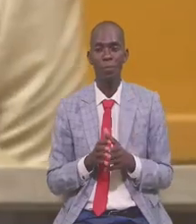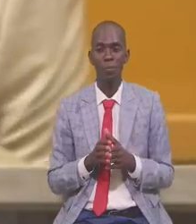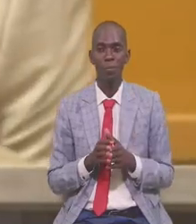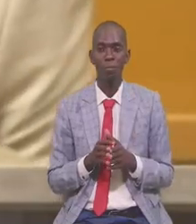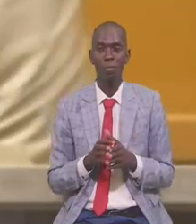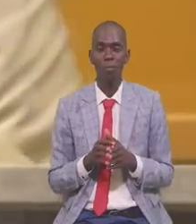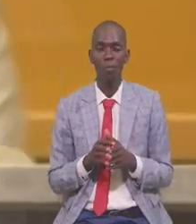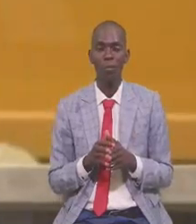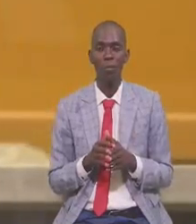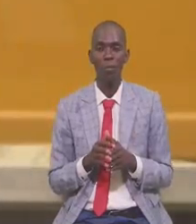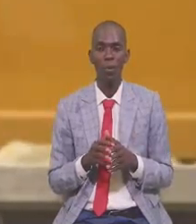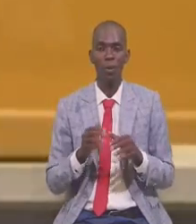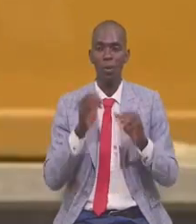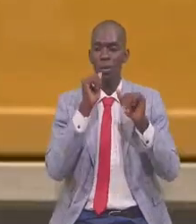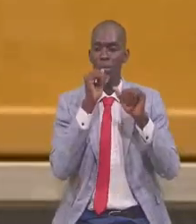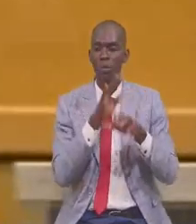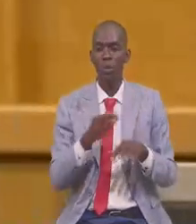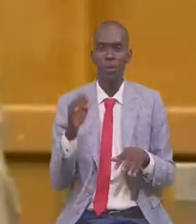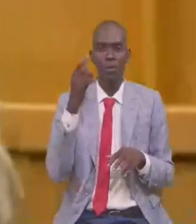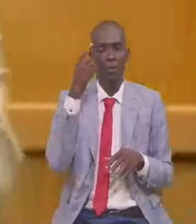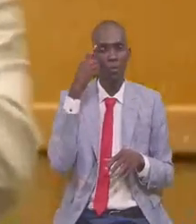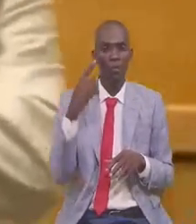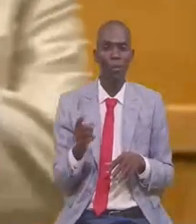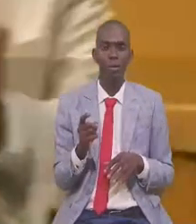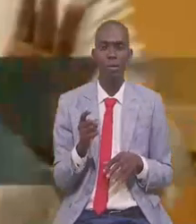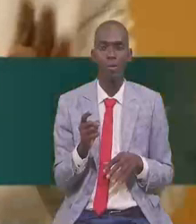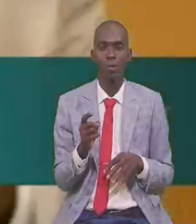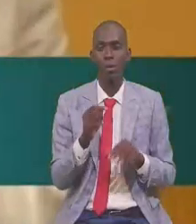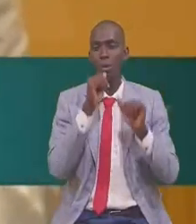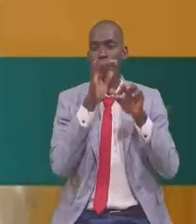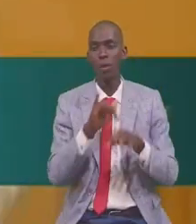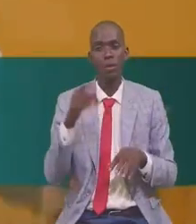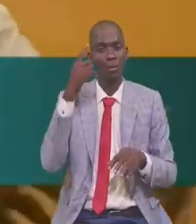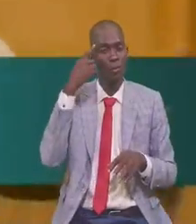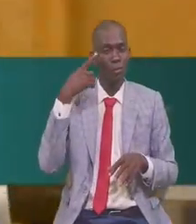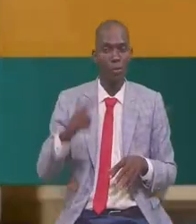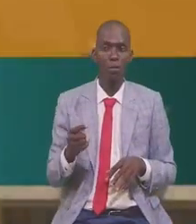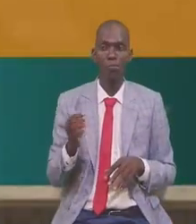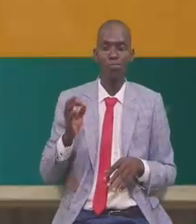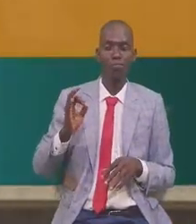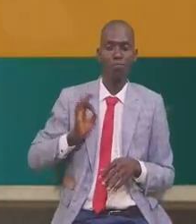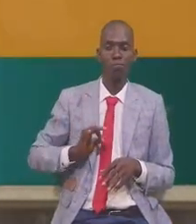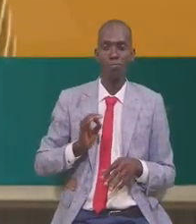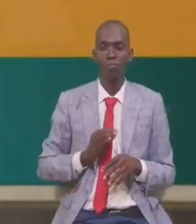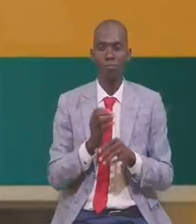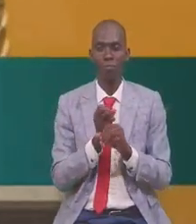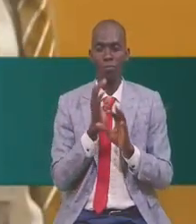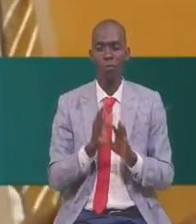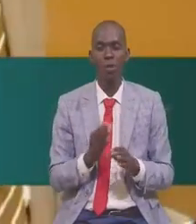les bénéficiaires au-delà de ces frontières à travers Dieu. Vous voyez, les